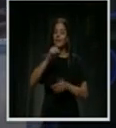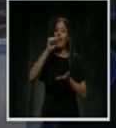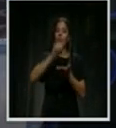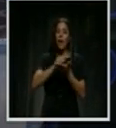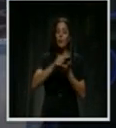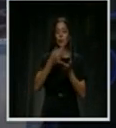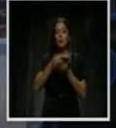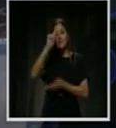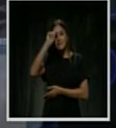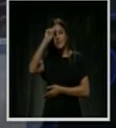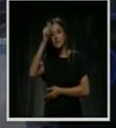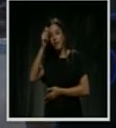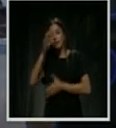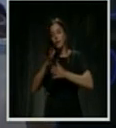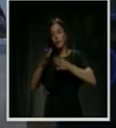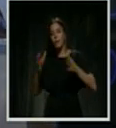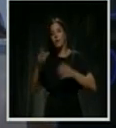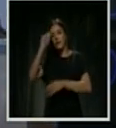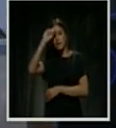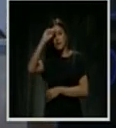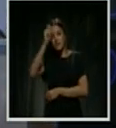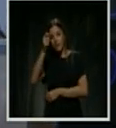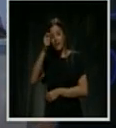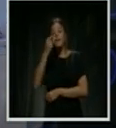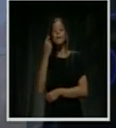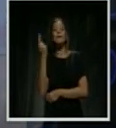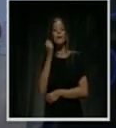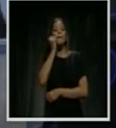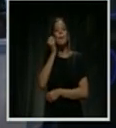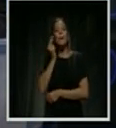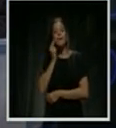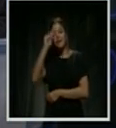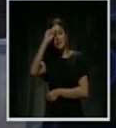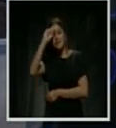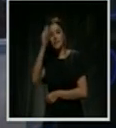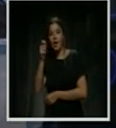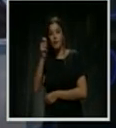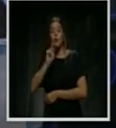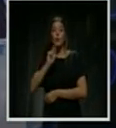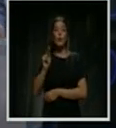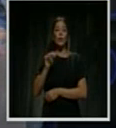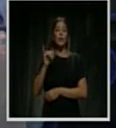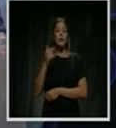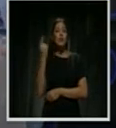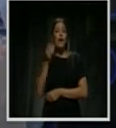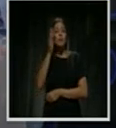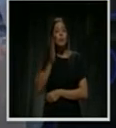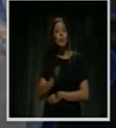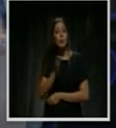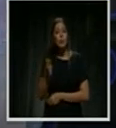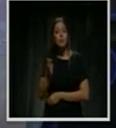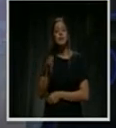fir-rispett kbir li l-kol għandna lejn il-ġenituri u bla dubju it-telfa ta' Salvo